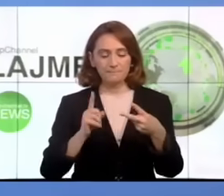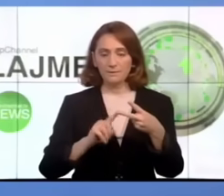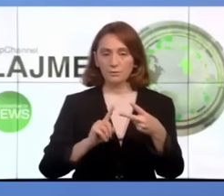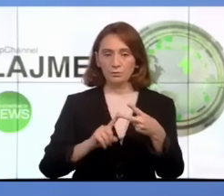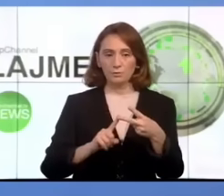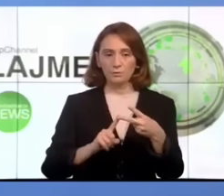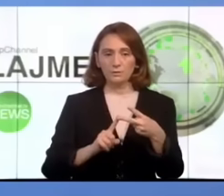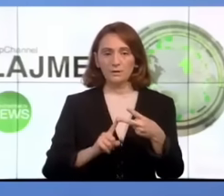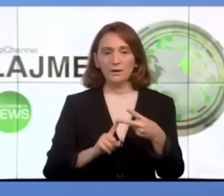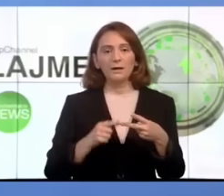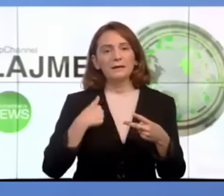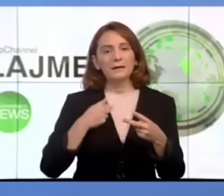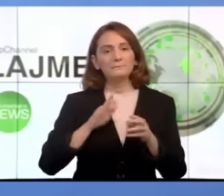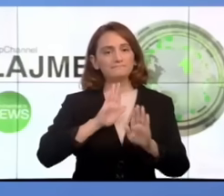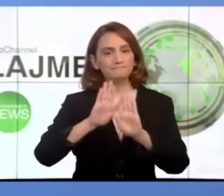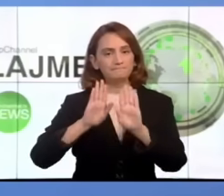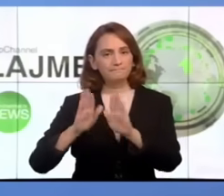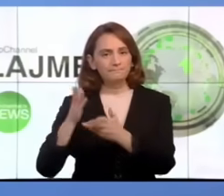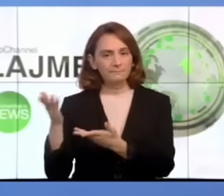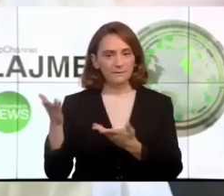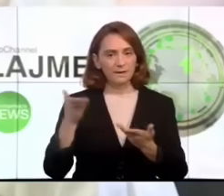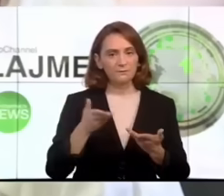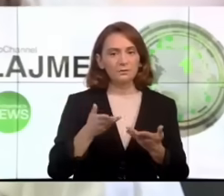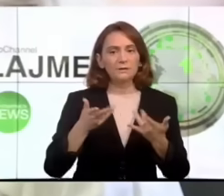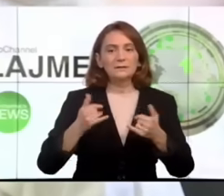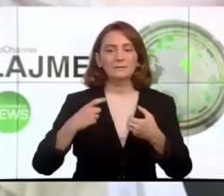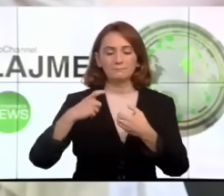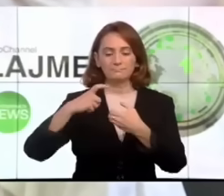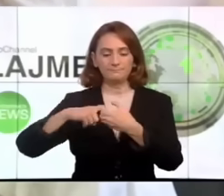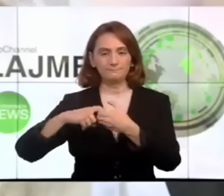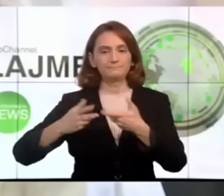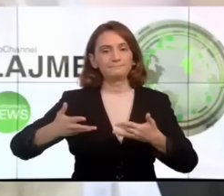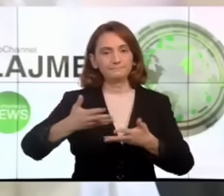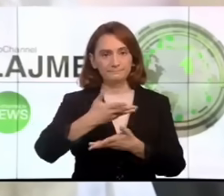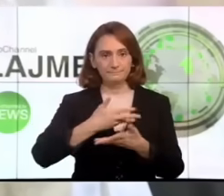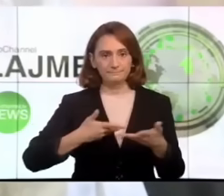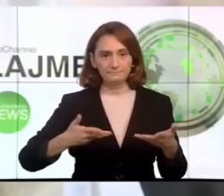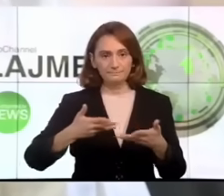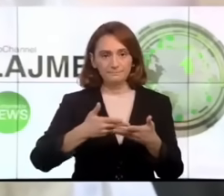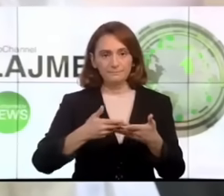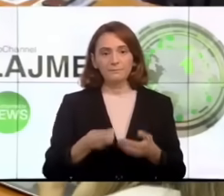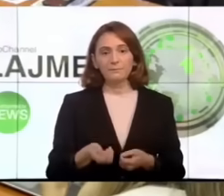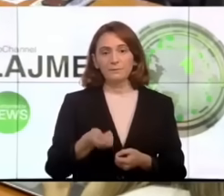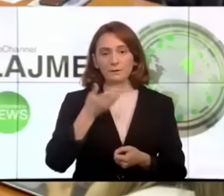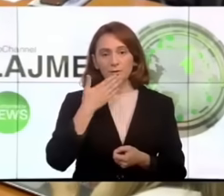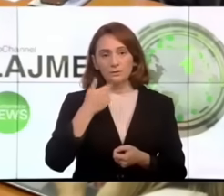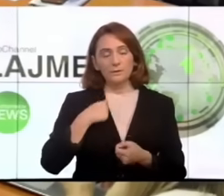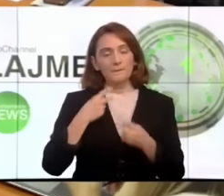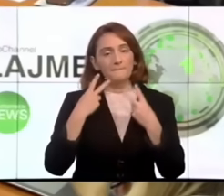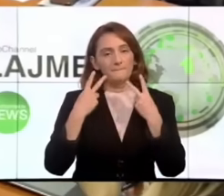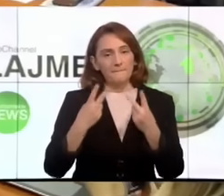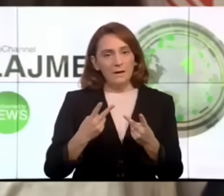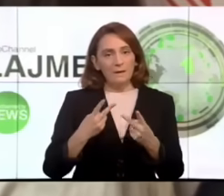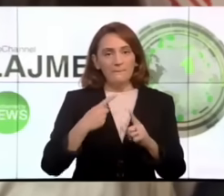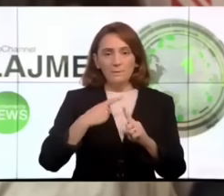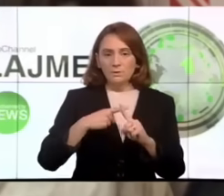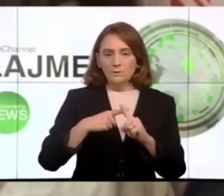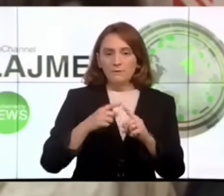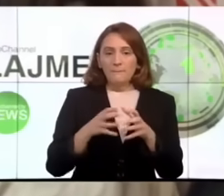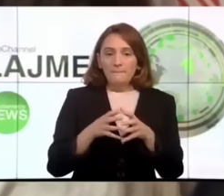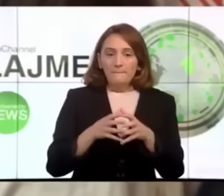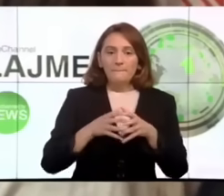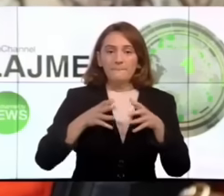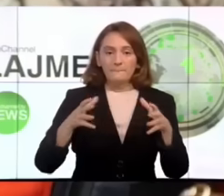kyç e këtij simpoziumi ishte partneriteti. Fal partneriteteve dhe njohjes së kërkesave nga tregu në fushën e komunikimit